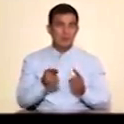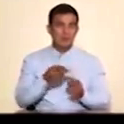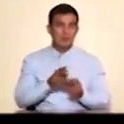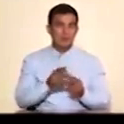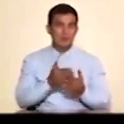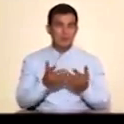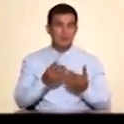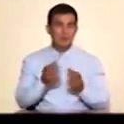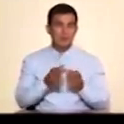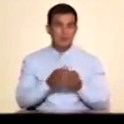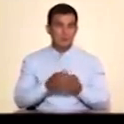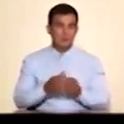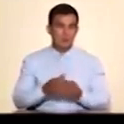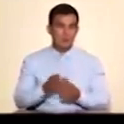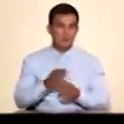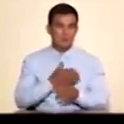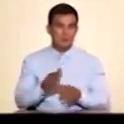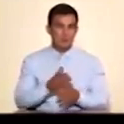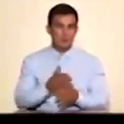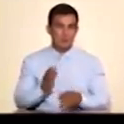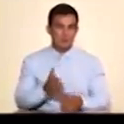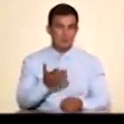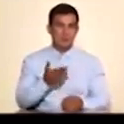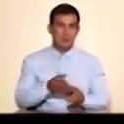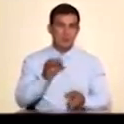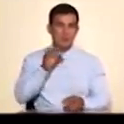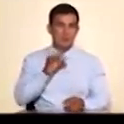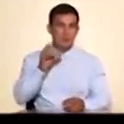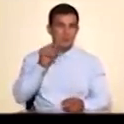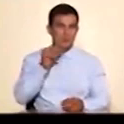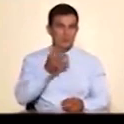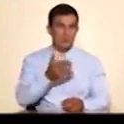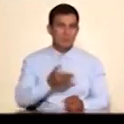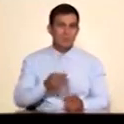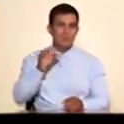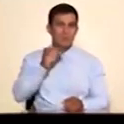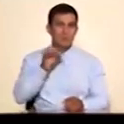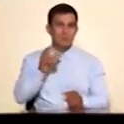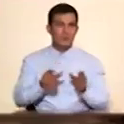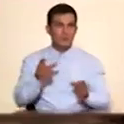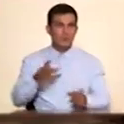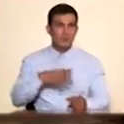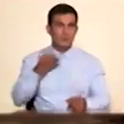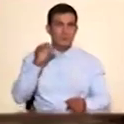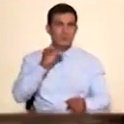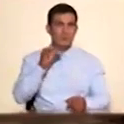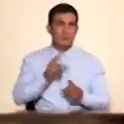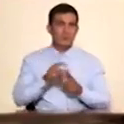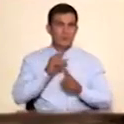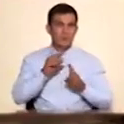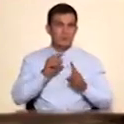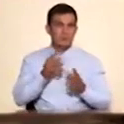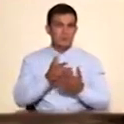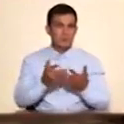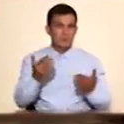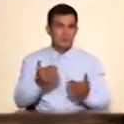Ya'ni tarixiy sanalar, tarixiy shaxslar, tarixiy atamalar, tarixiy hududlar. Bugungi